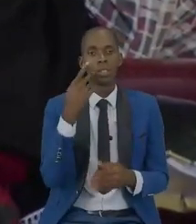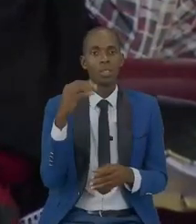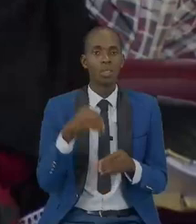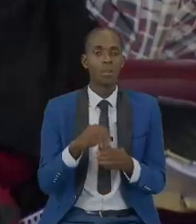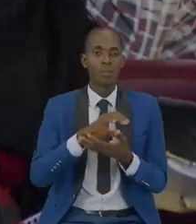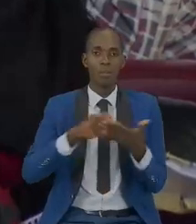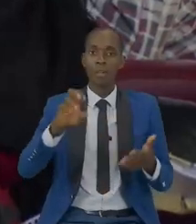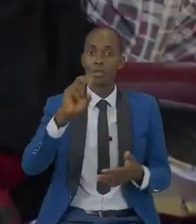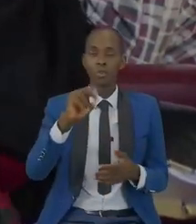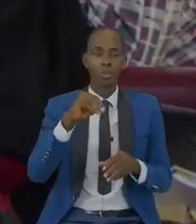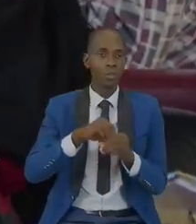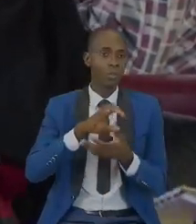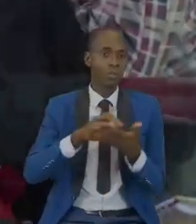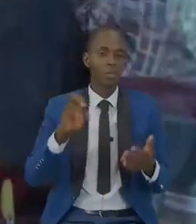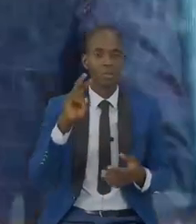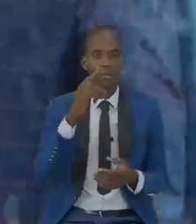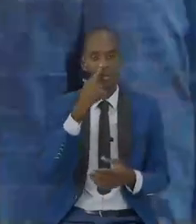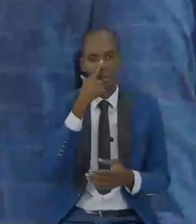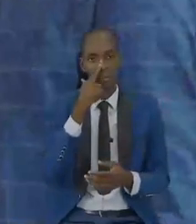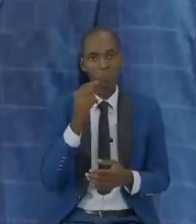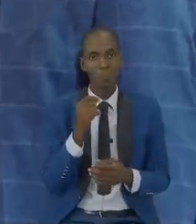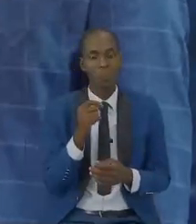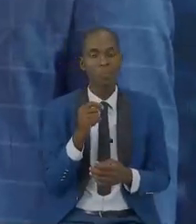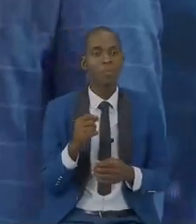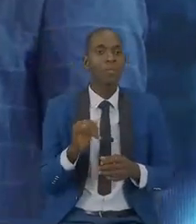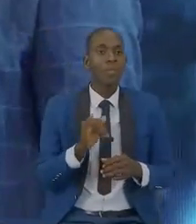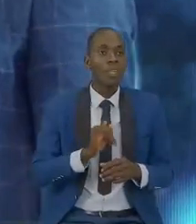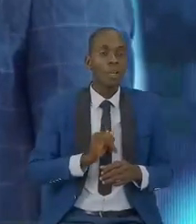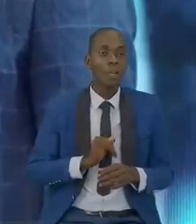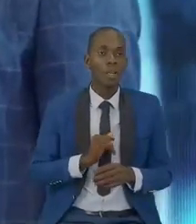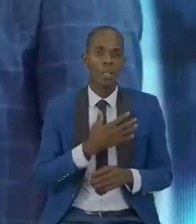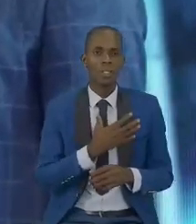te donne. Voilà le verset 12.